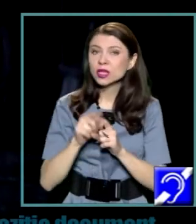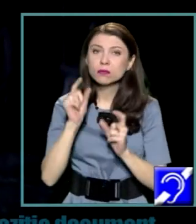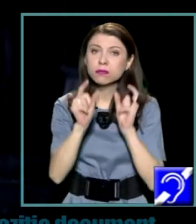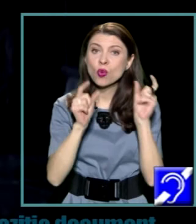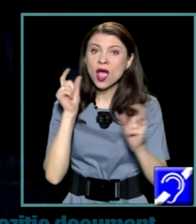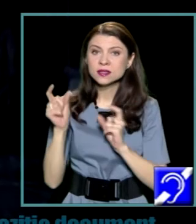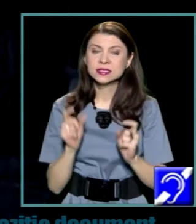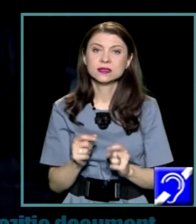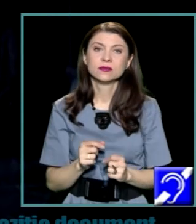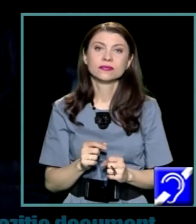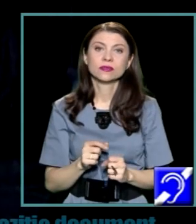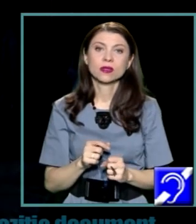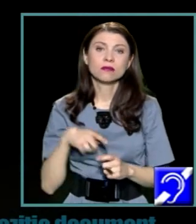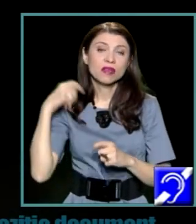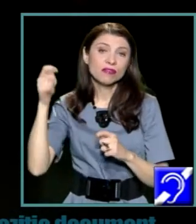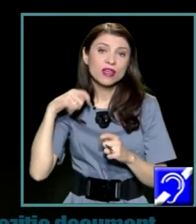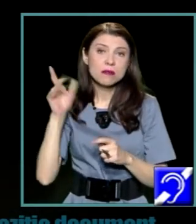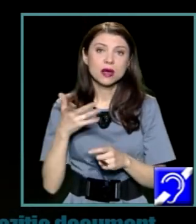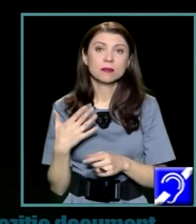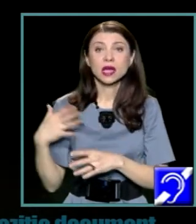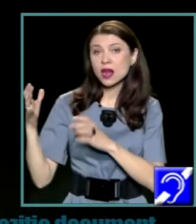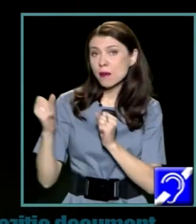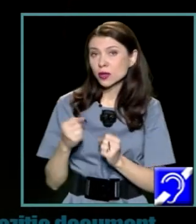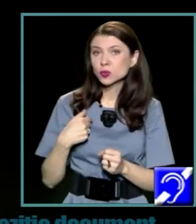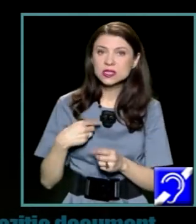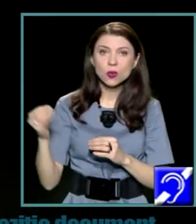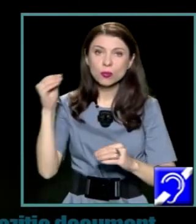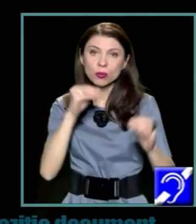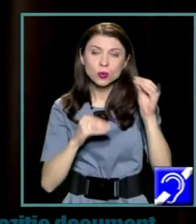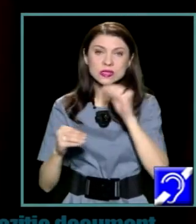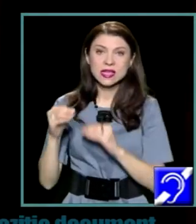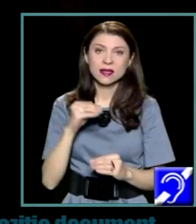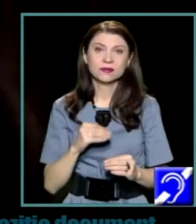de filmări pe care le avusesem eu, cropite de